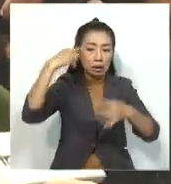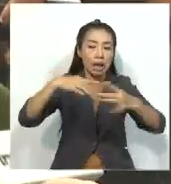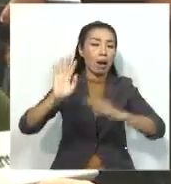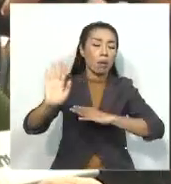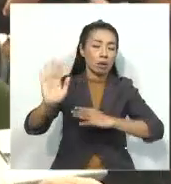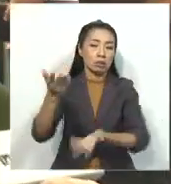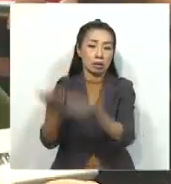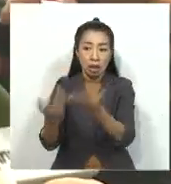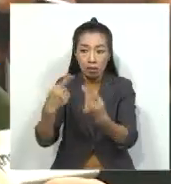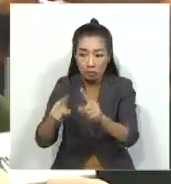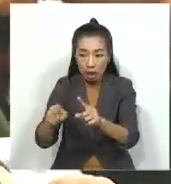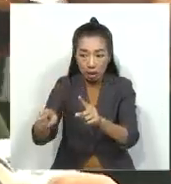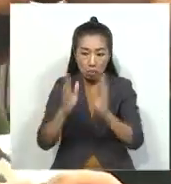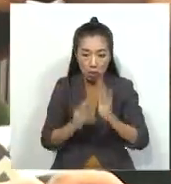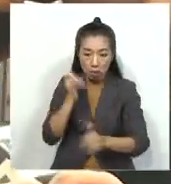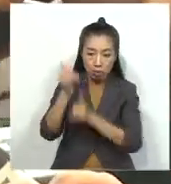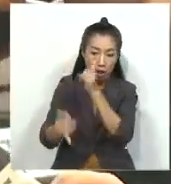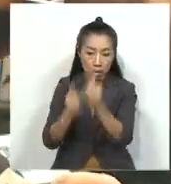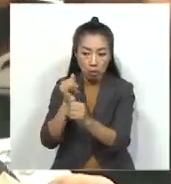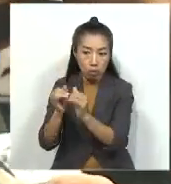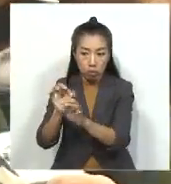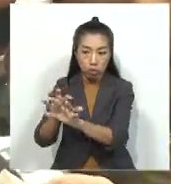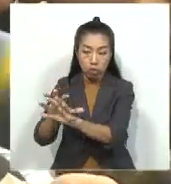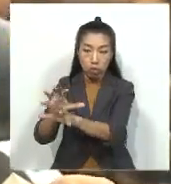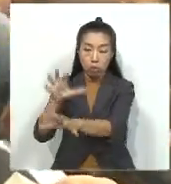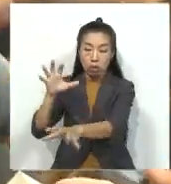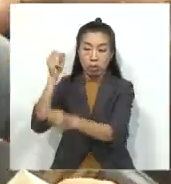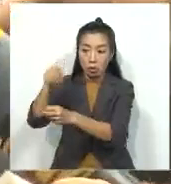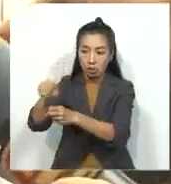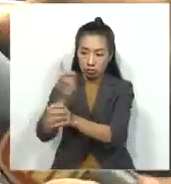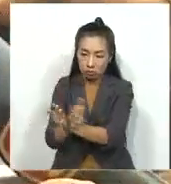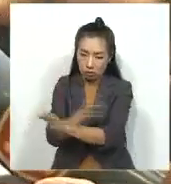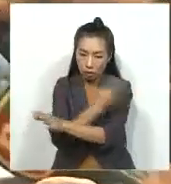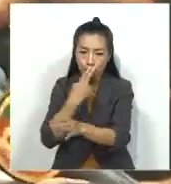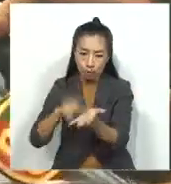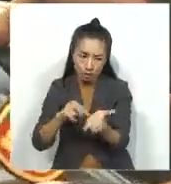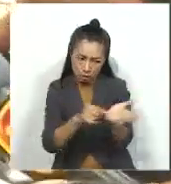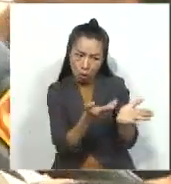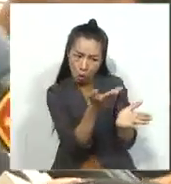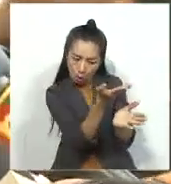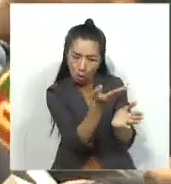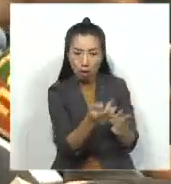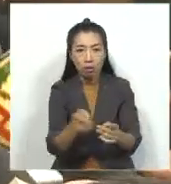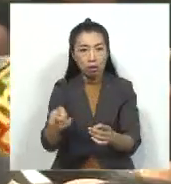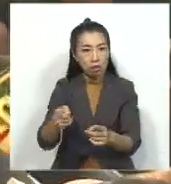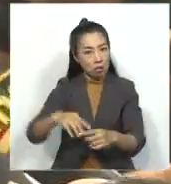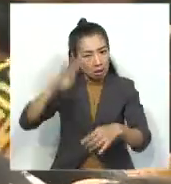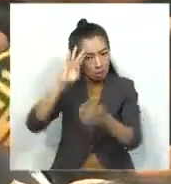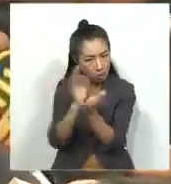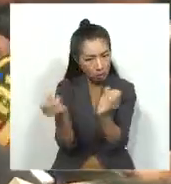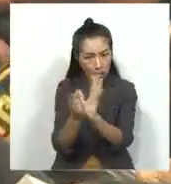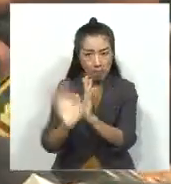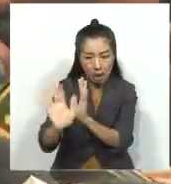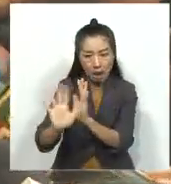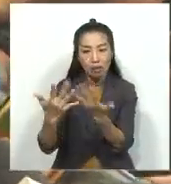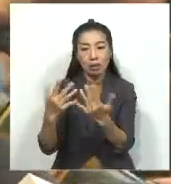ครับแต่หากจะชุมนุมใหญ่ต้องขออนุญาตตามขั้นตอนและยืนยันจะไม่ให้มีการกระทบกระทั่งกับเจ้าหน้าที่ส่ว